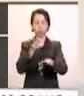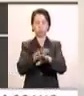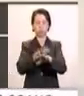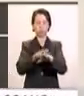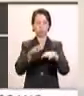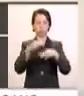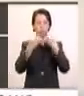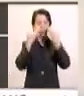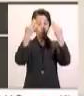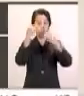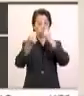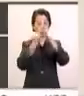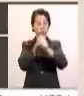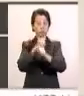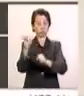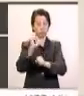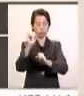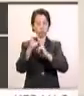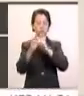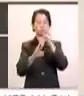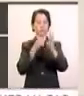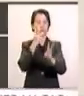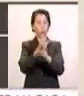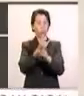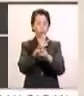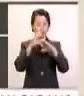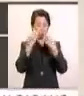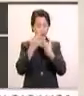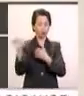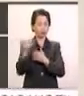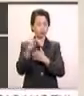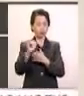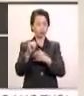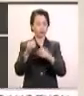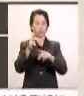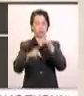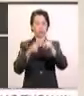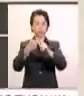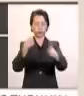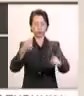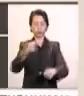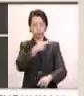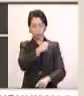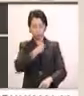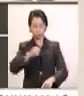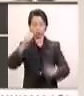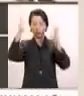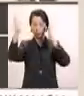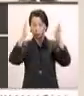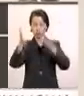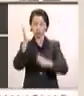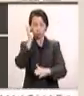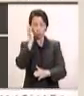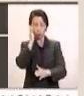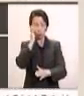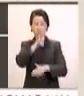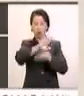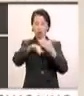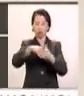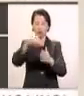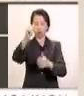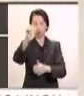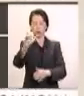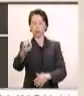world class standard. And I think people from Malaysia, from Indonesia, you know, all the Southeast